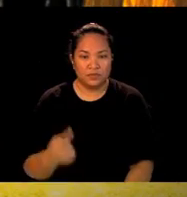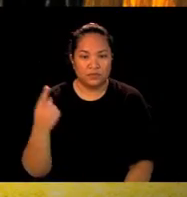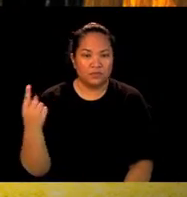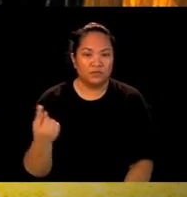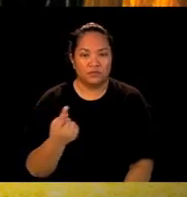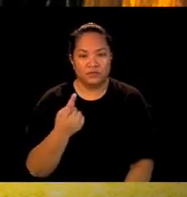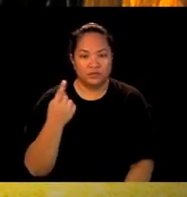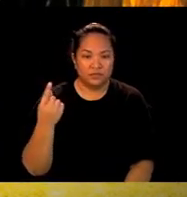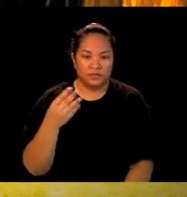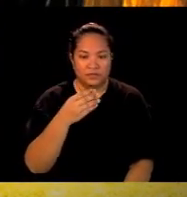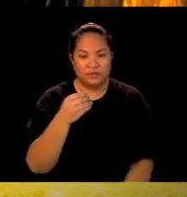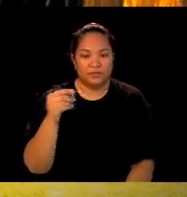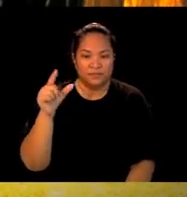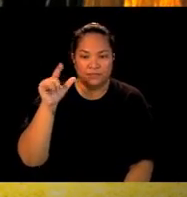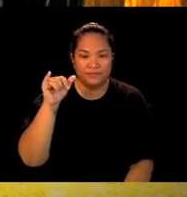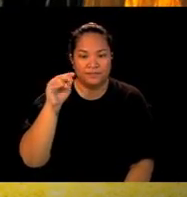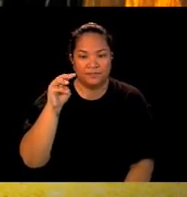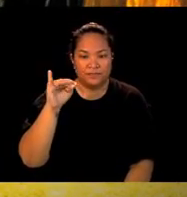Hai